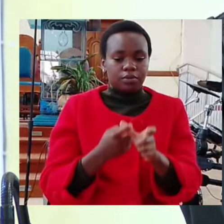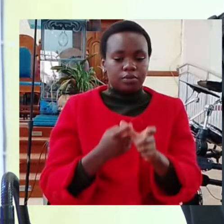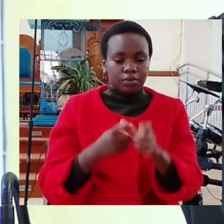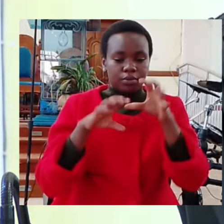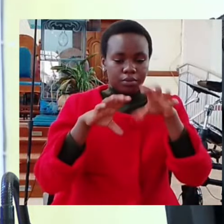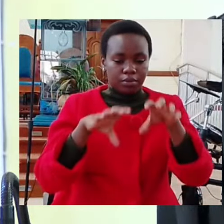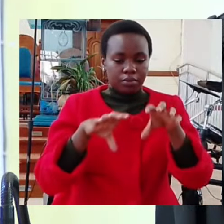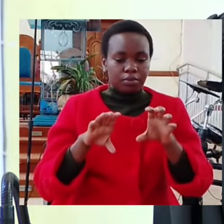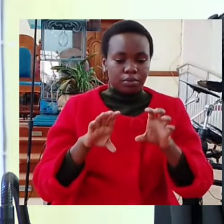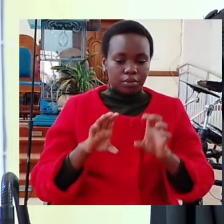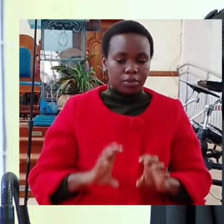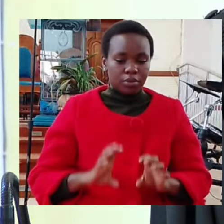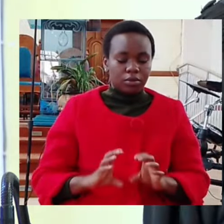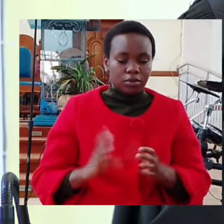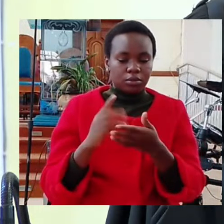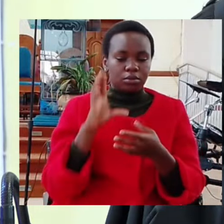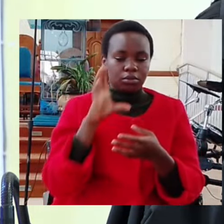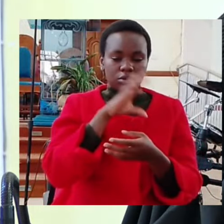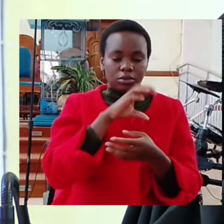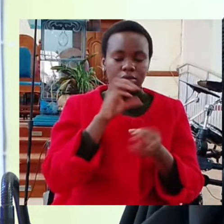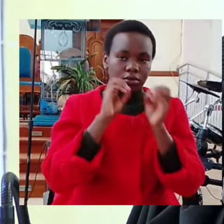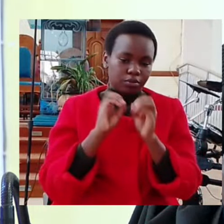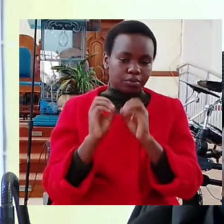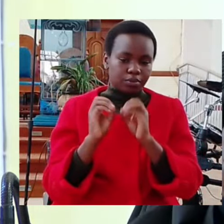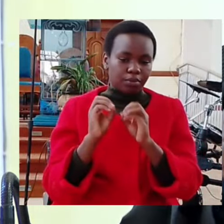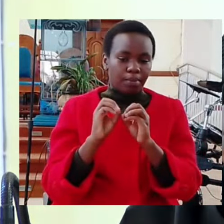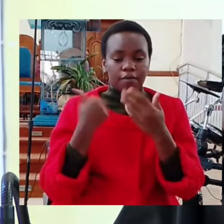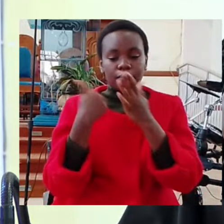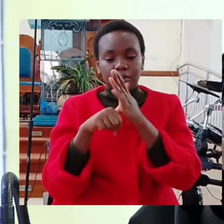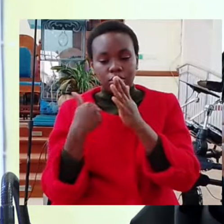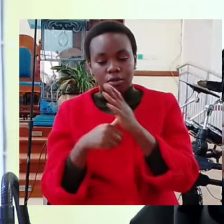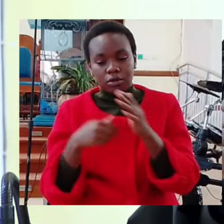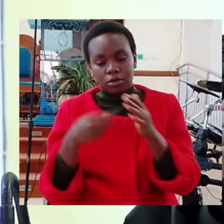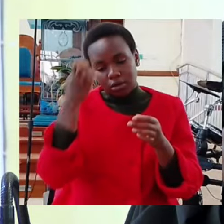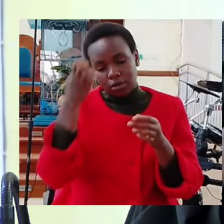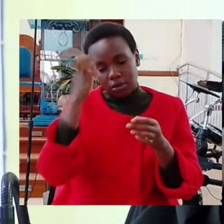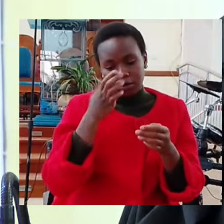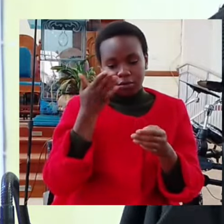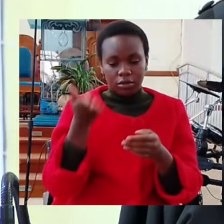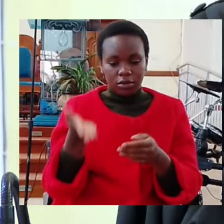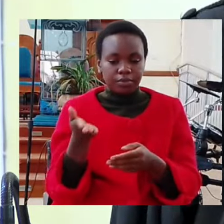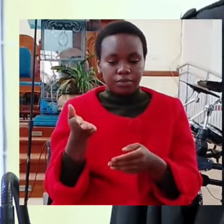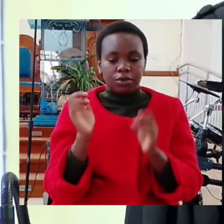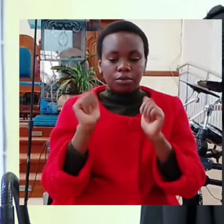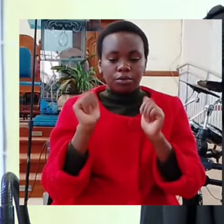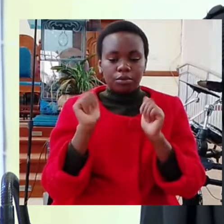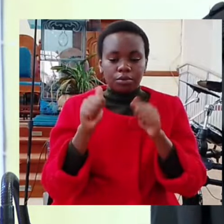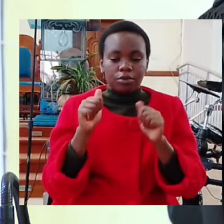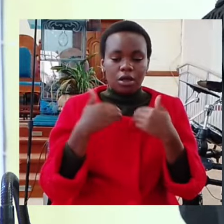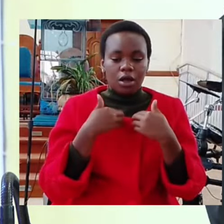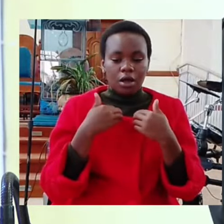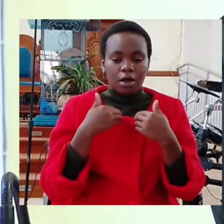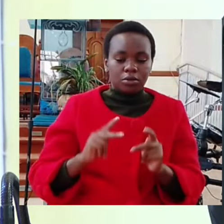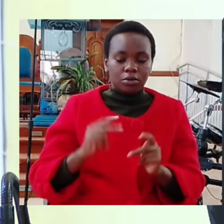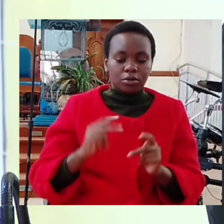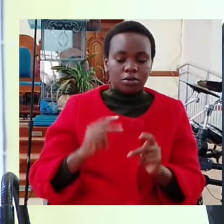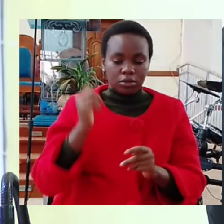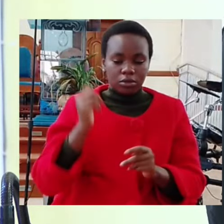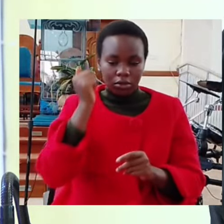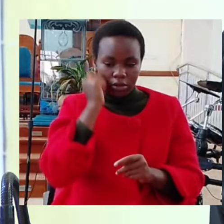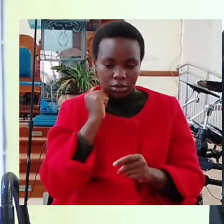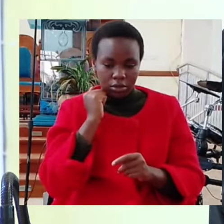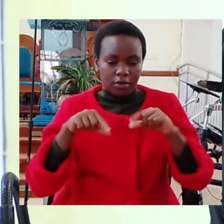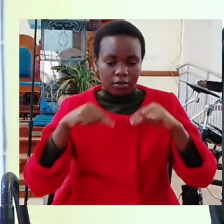iraga hau. Hidiri ya kuena gathena, erodamati idaga hau. Hidiri ya mwavitu waruwalete, mutugate ridori ora